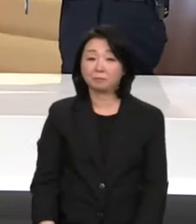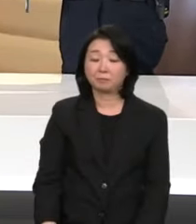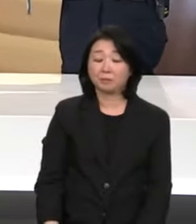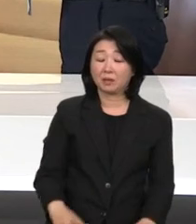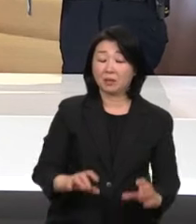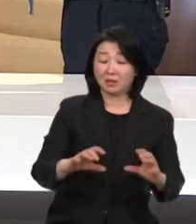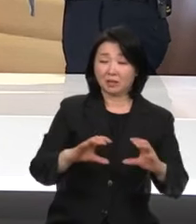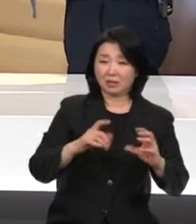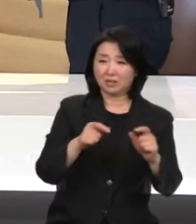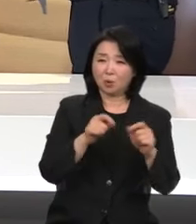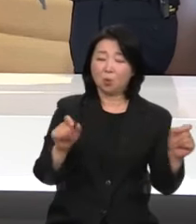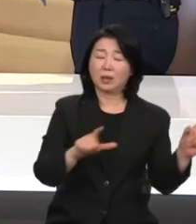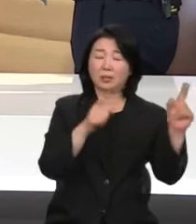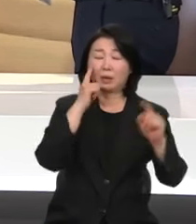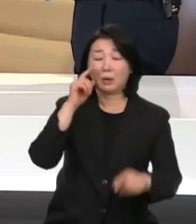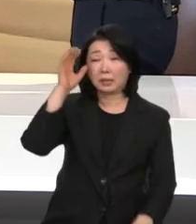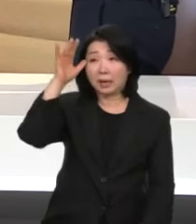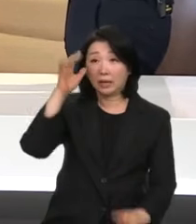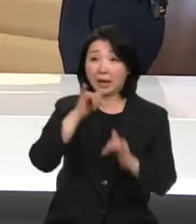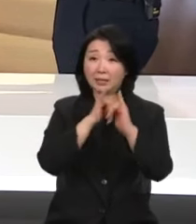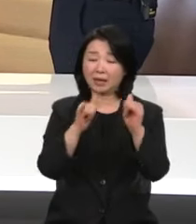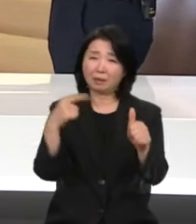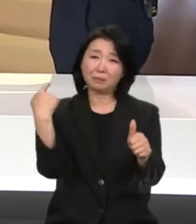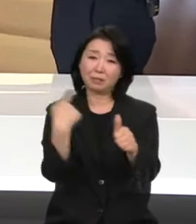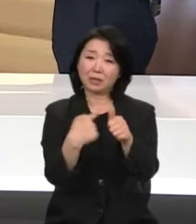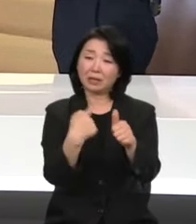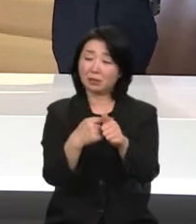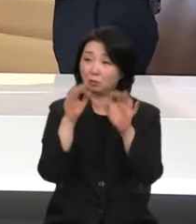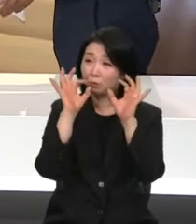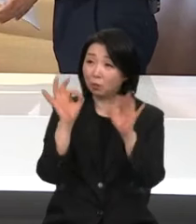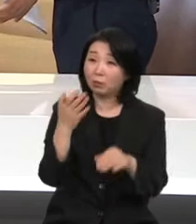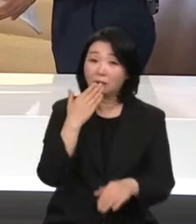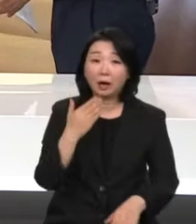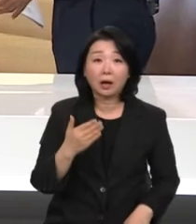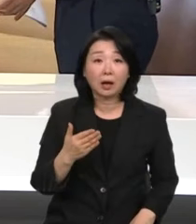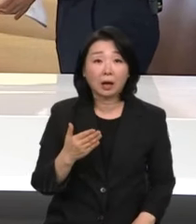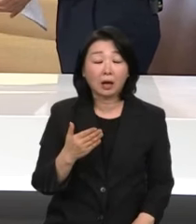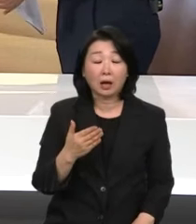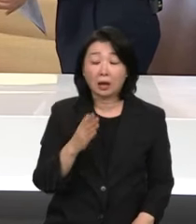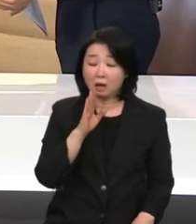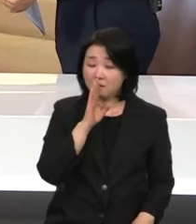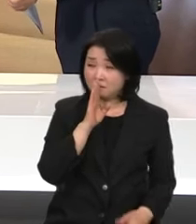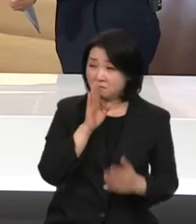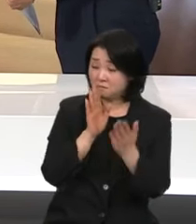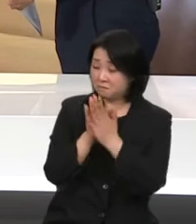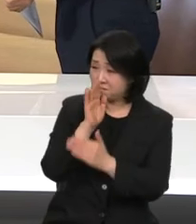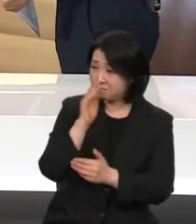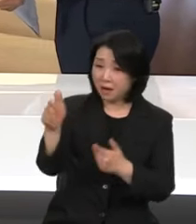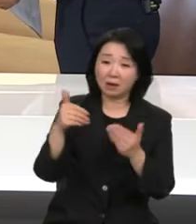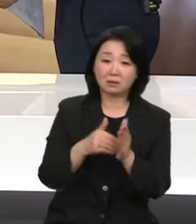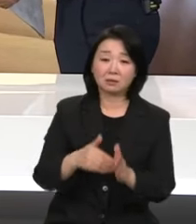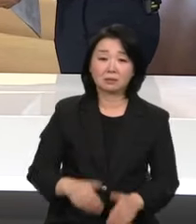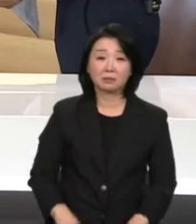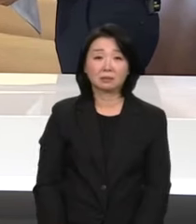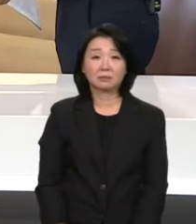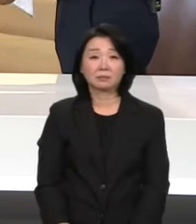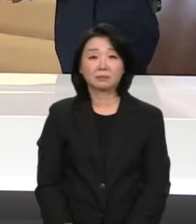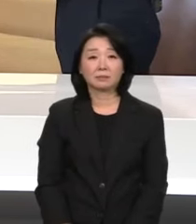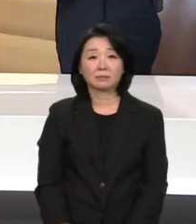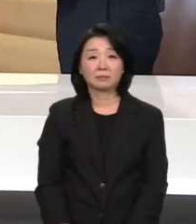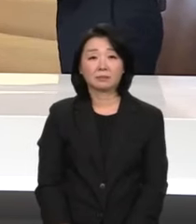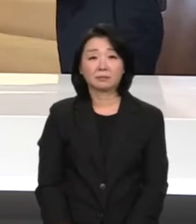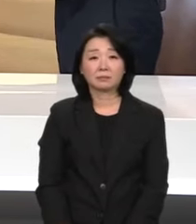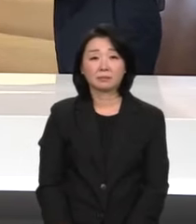살다 보니까 개가 사람을 비난하는 꼴도 본다. 상당히 직설적으로 반응을 했습니다. 네, 알겠습니다. 다음